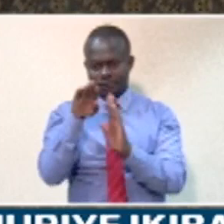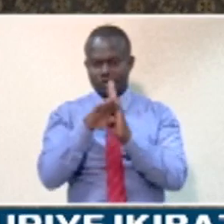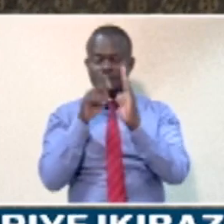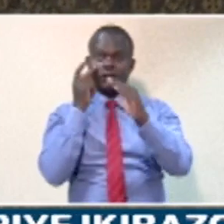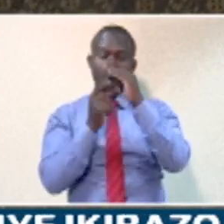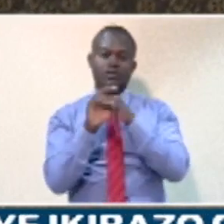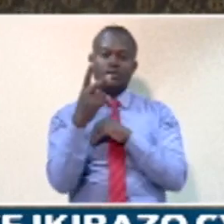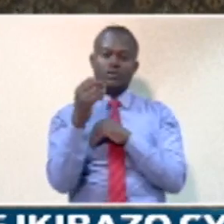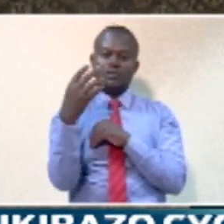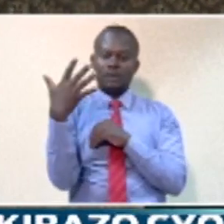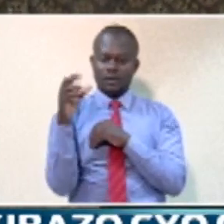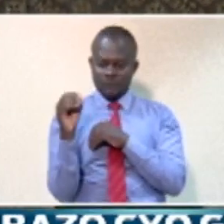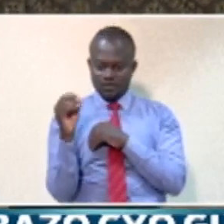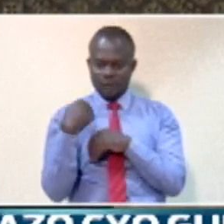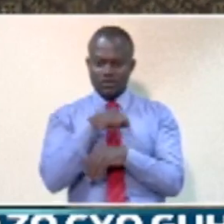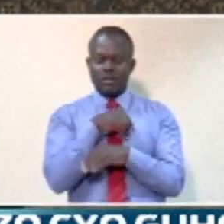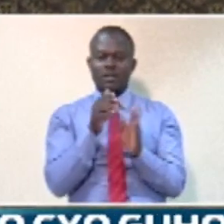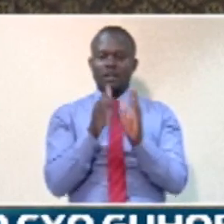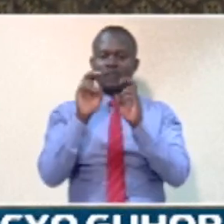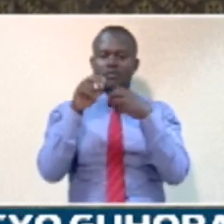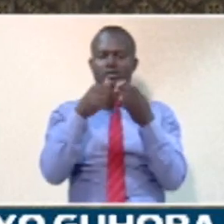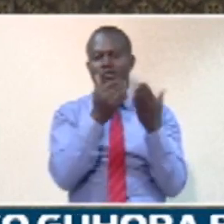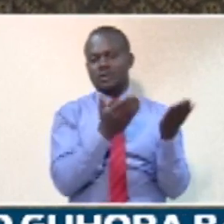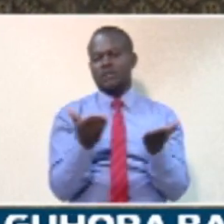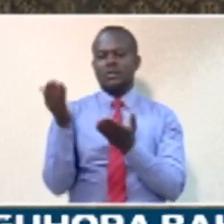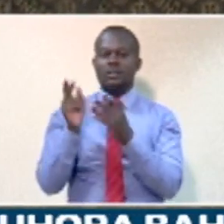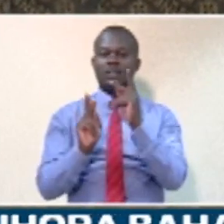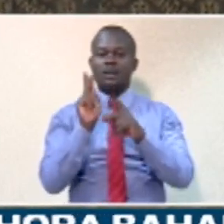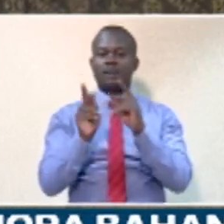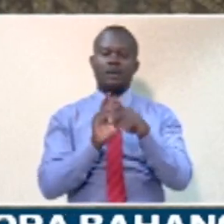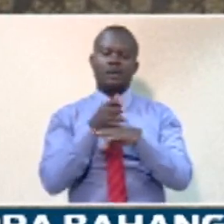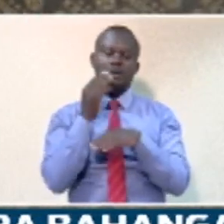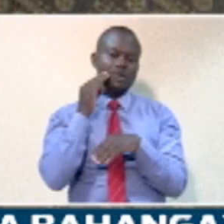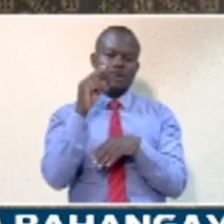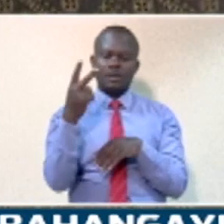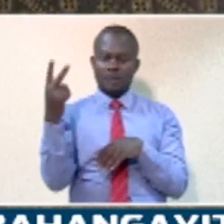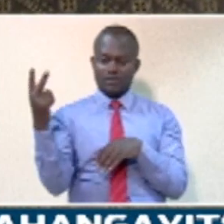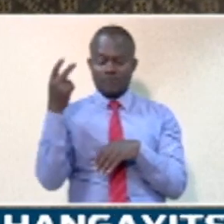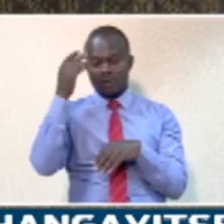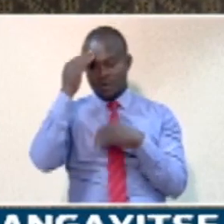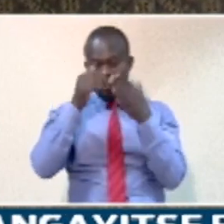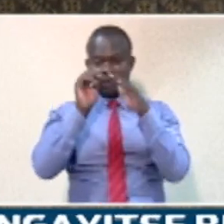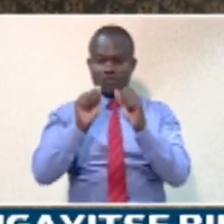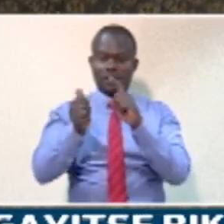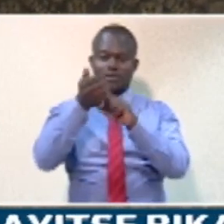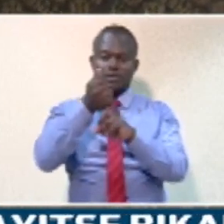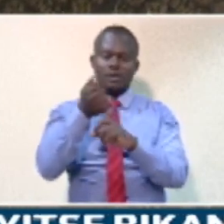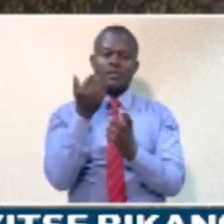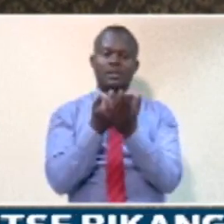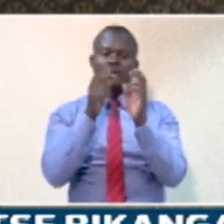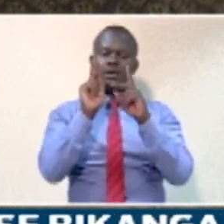Vision 2050 turateganya ko tugomba guhuzinga abantu 22,000,000. Izo 22,000,000 kugira ngo tubigereho birasaba ko byibuza